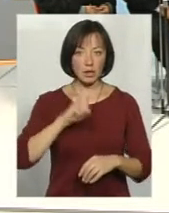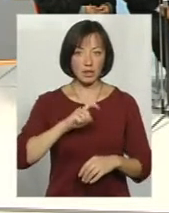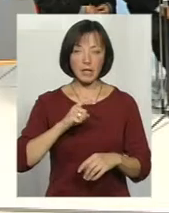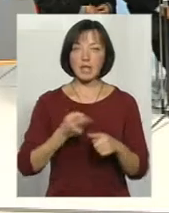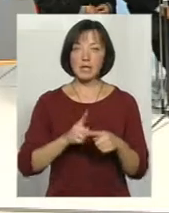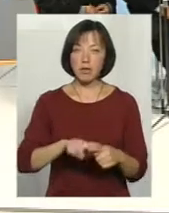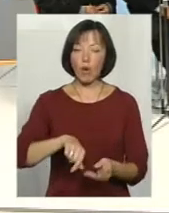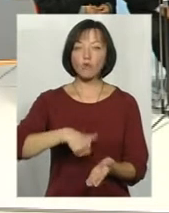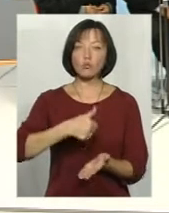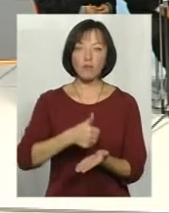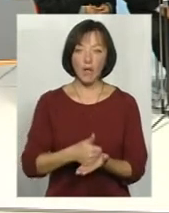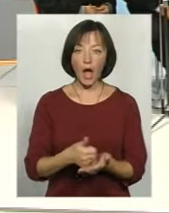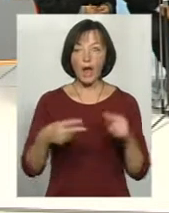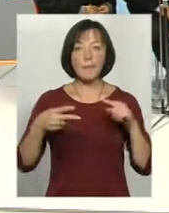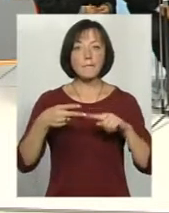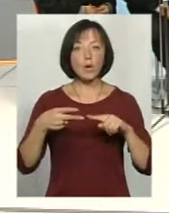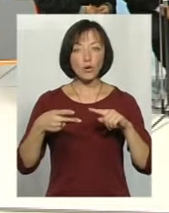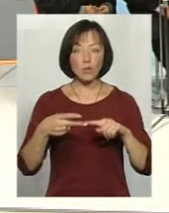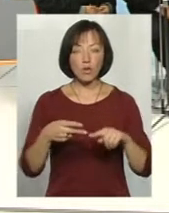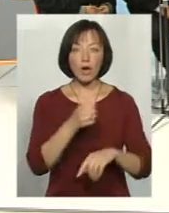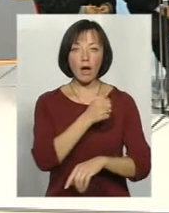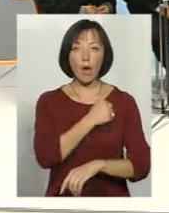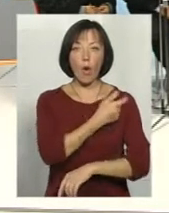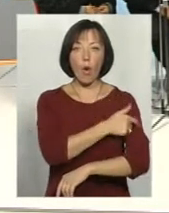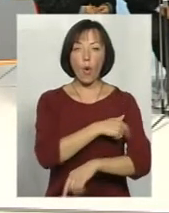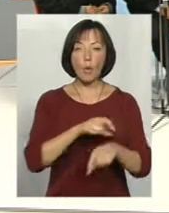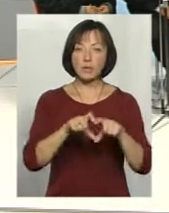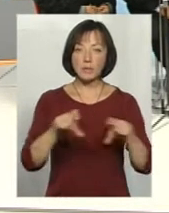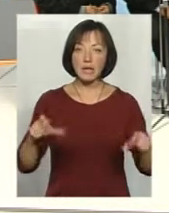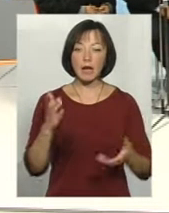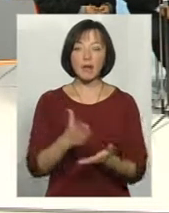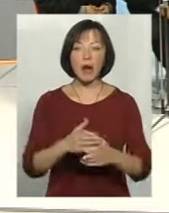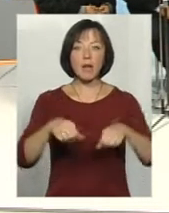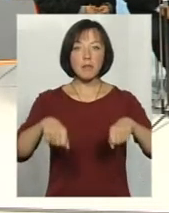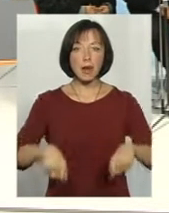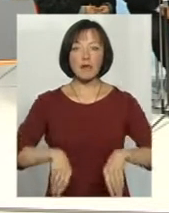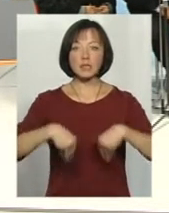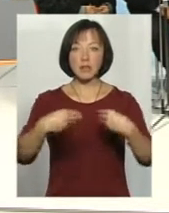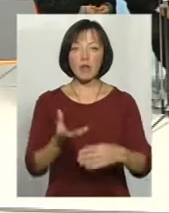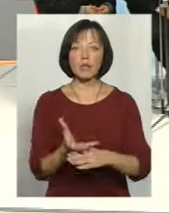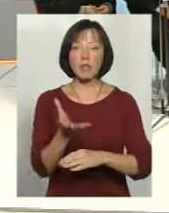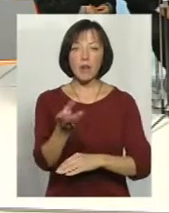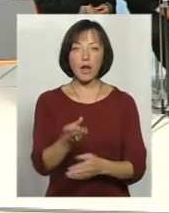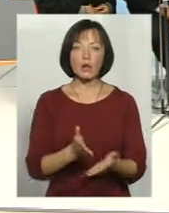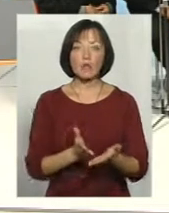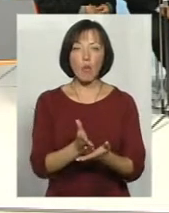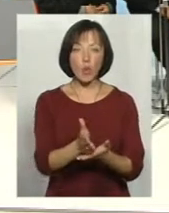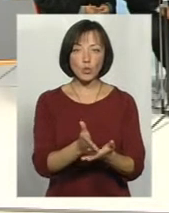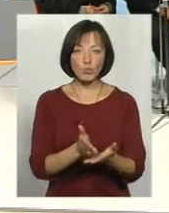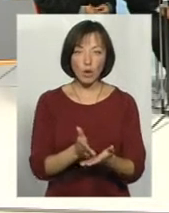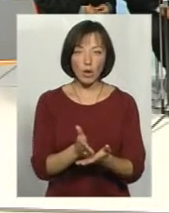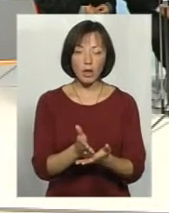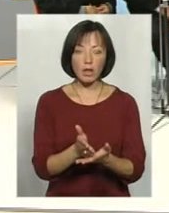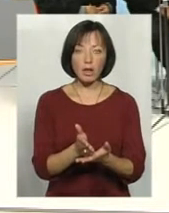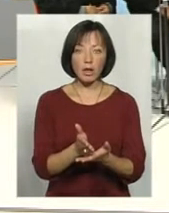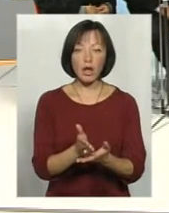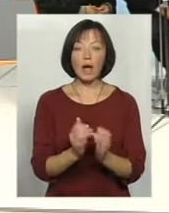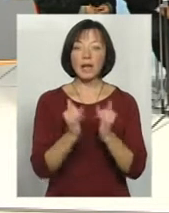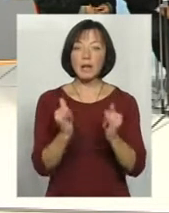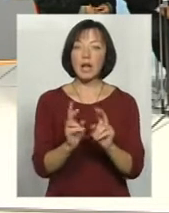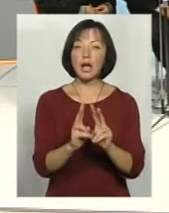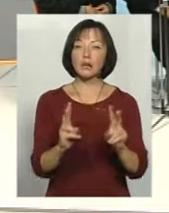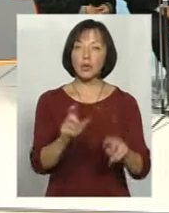Це основне. По-друге, госпіталь має право надавати платні послуги. Ми надаємо платні послуги для тих